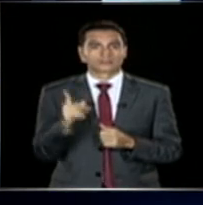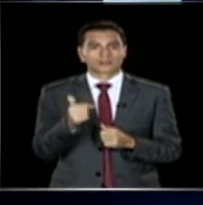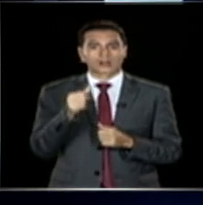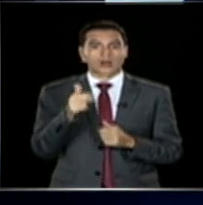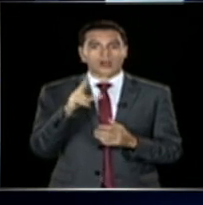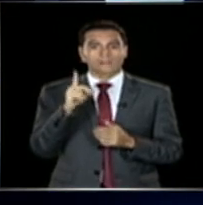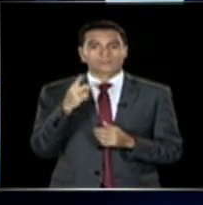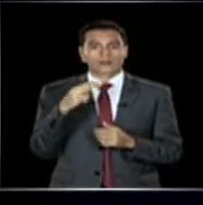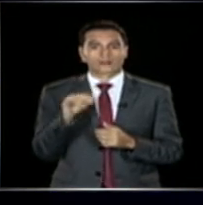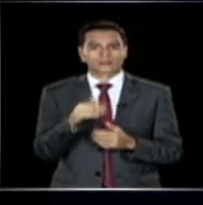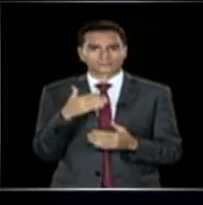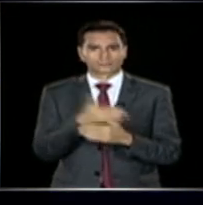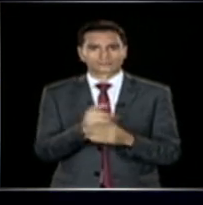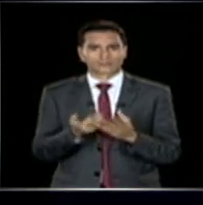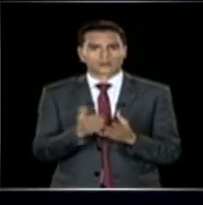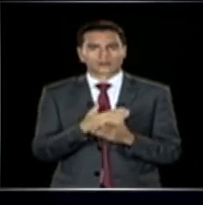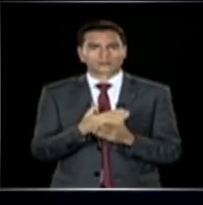مجدي. يا إسراء،